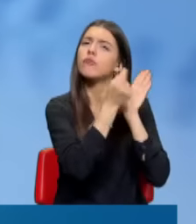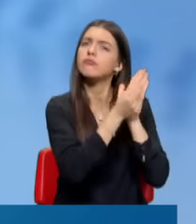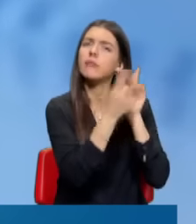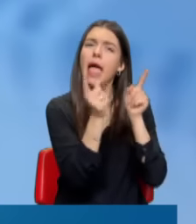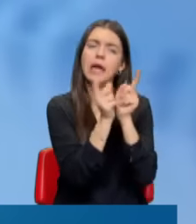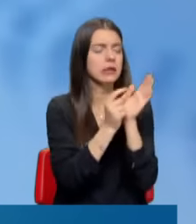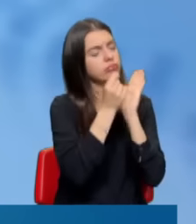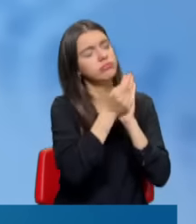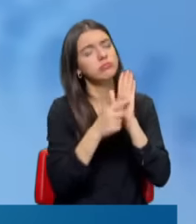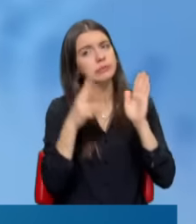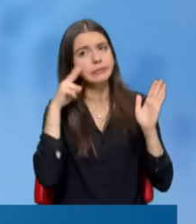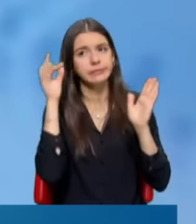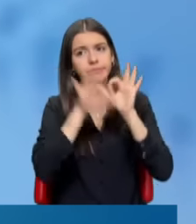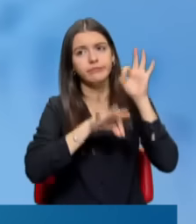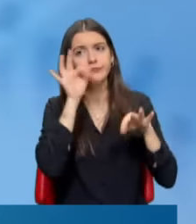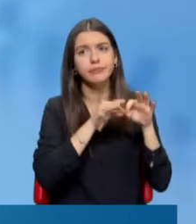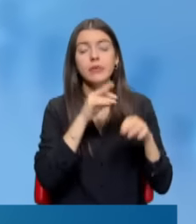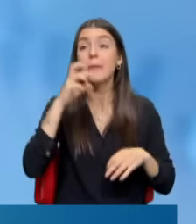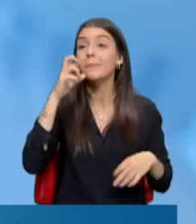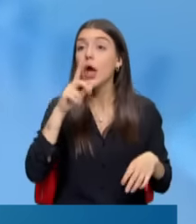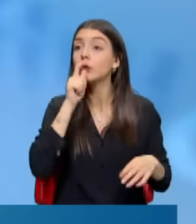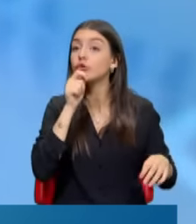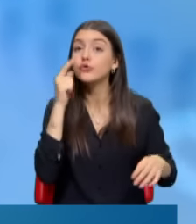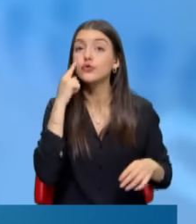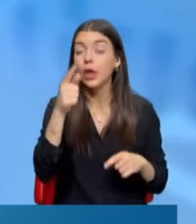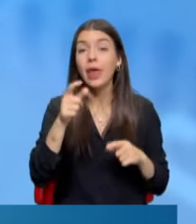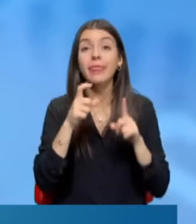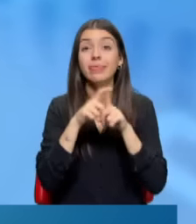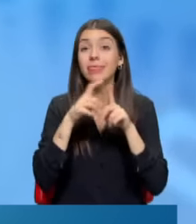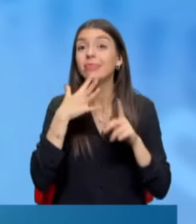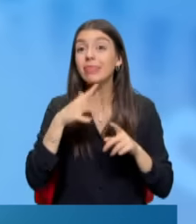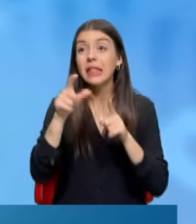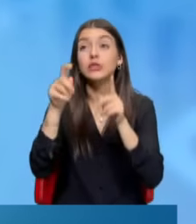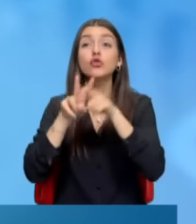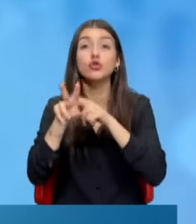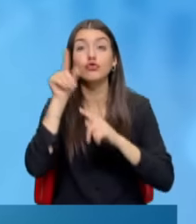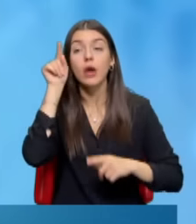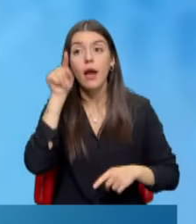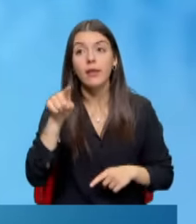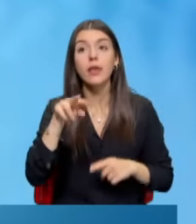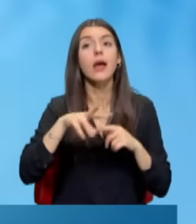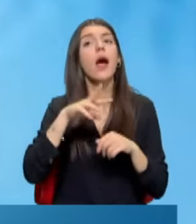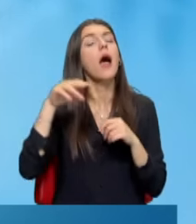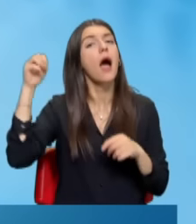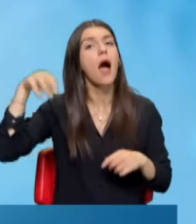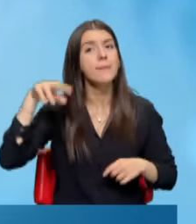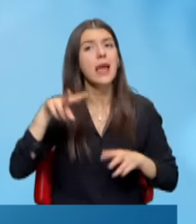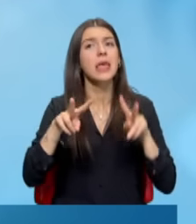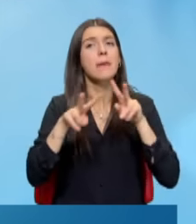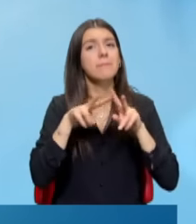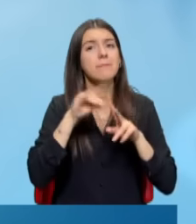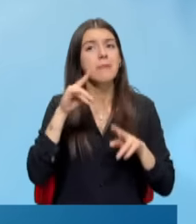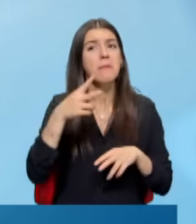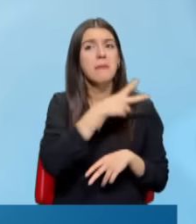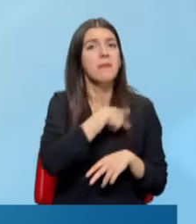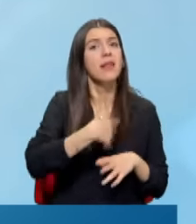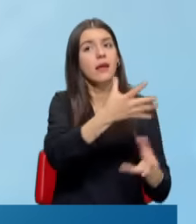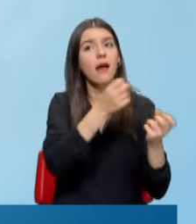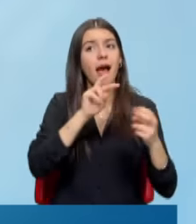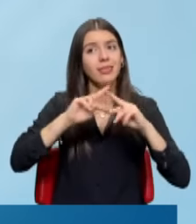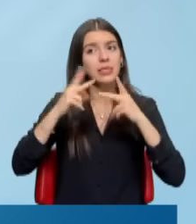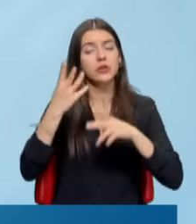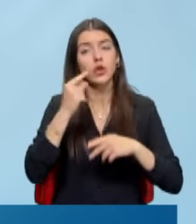inceliyor. Parti sözcüsü Deniz Yücel, AK Parti ve MHP'den alınan belediyelerin toplam borç yükünü 100 milyar lira